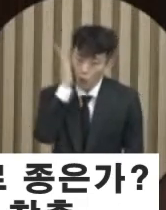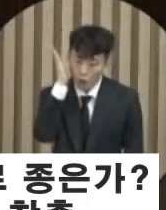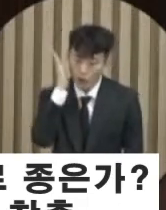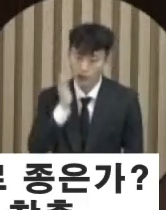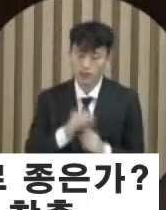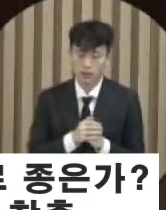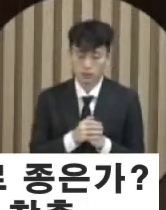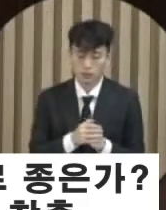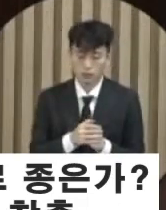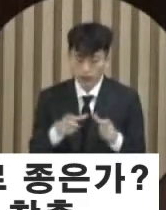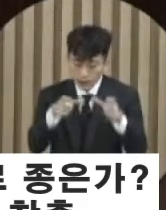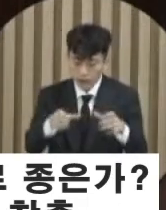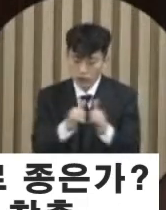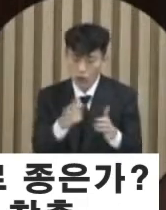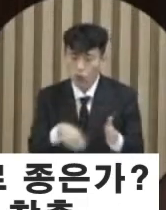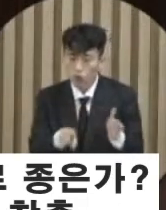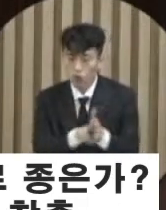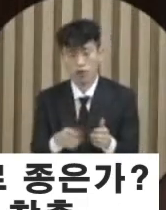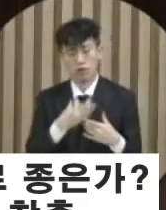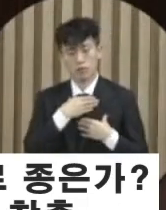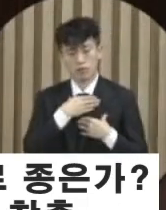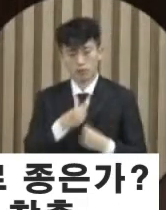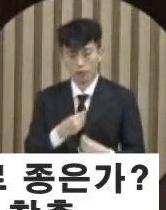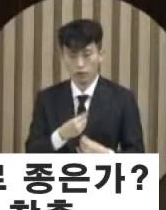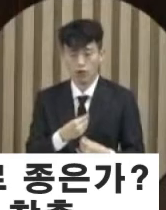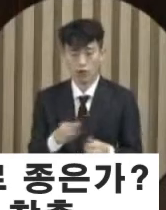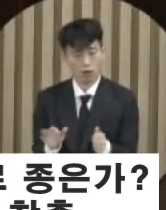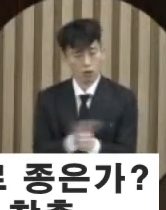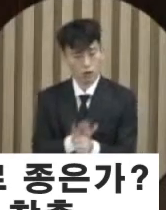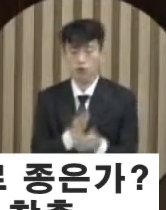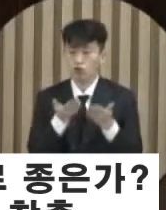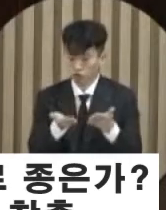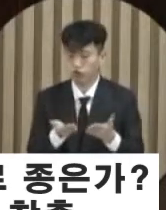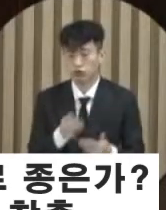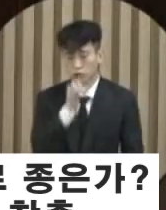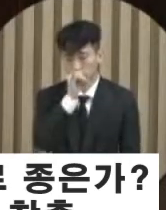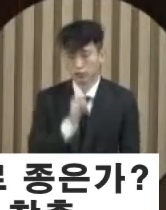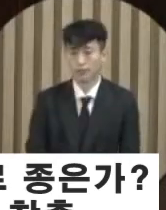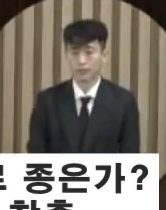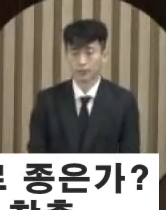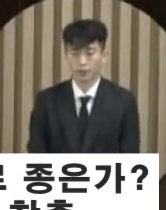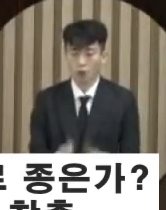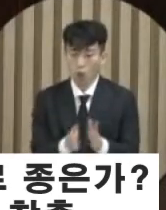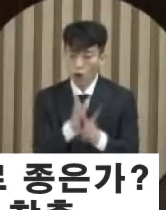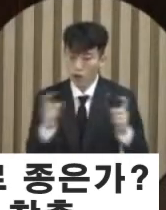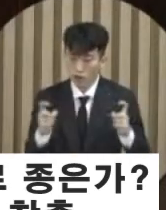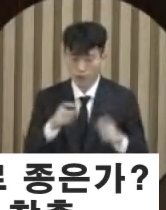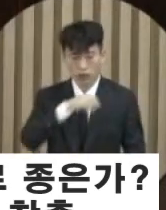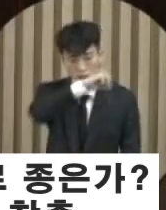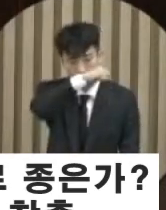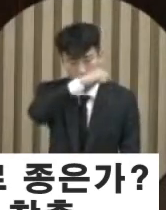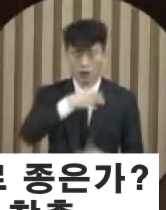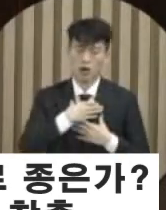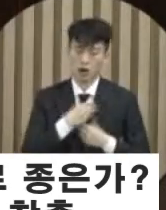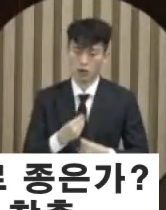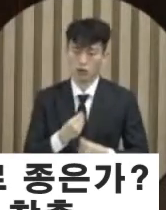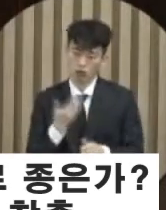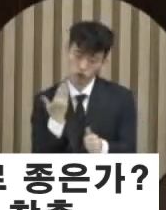화성시민의 편의와 주변 환경을 최우선으로 생각할 것입니다. 또한 화성도시공사의 재정 안정성을 강화할 수 있다고